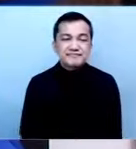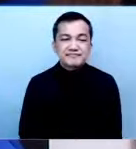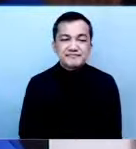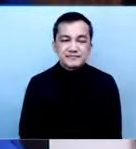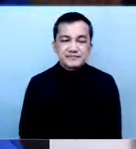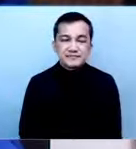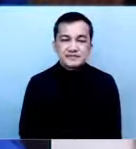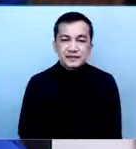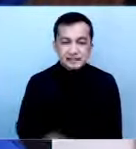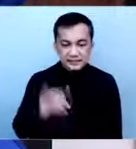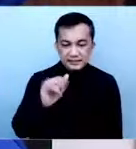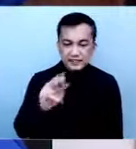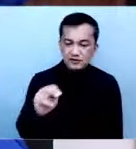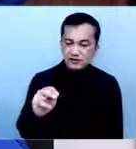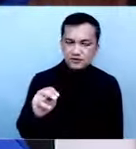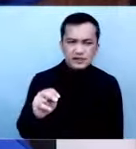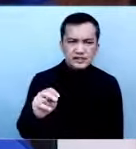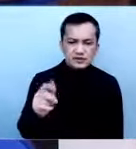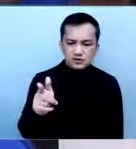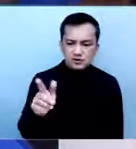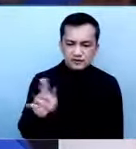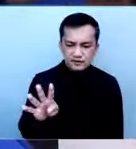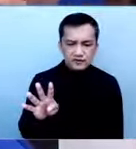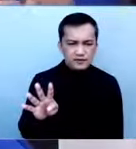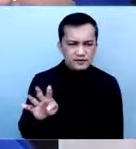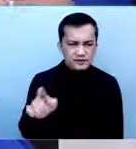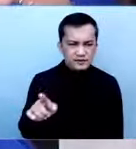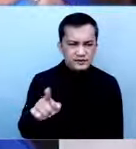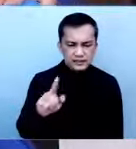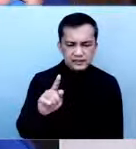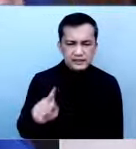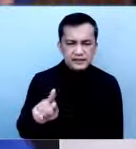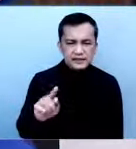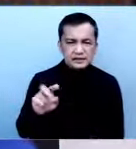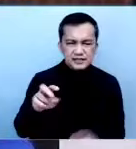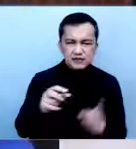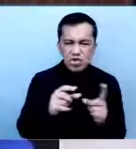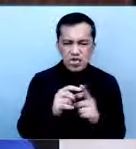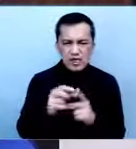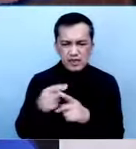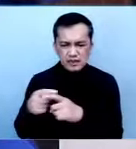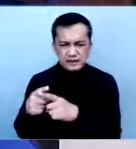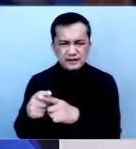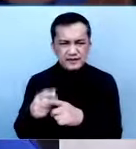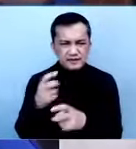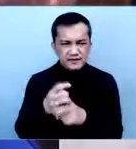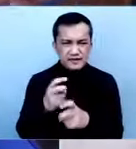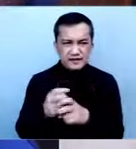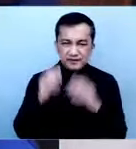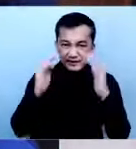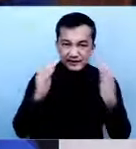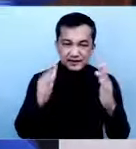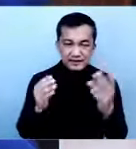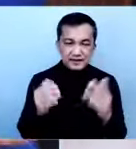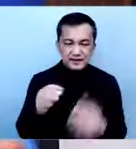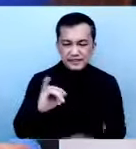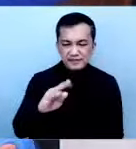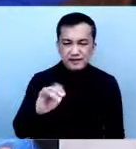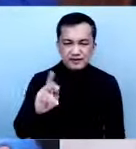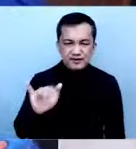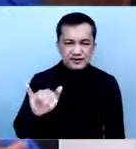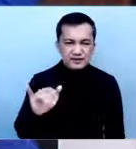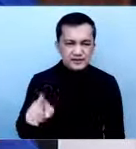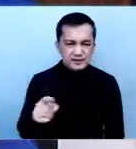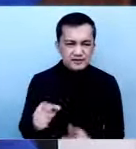January 24, Mapteng Jen Agsapa. Sa wikang ibaloy, pahirap ang mahirap yung bati natin tuwing umaga. Extra playful ang ating Miyerkules